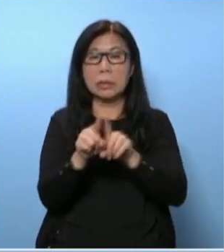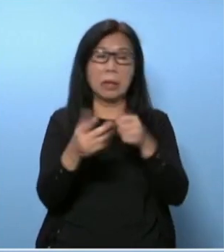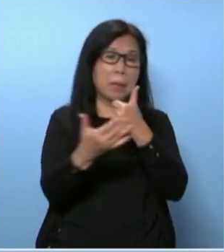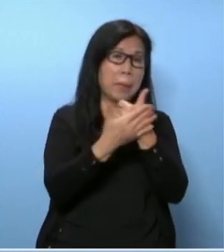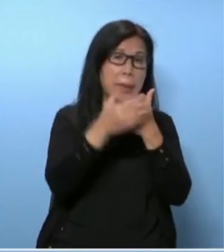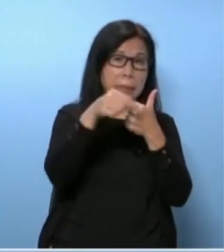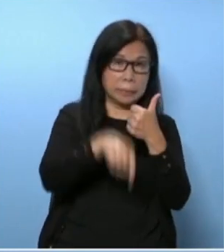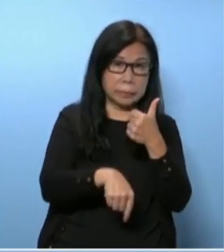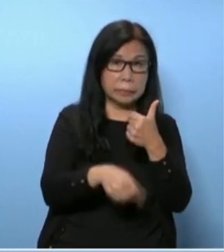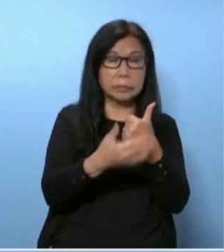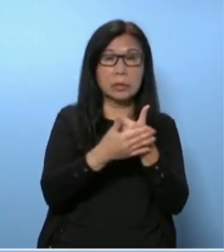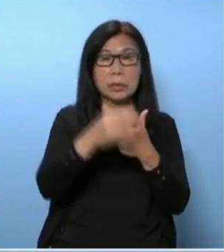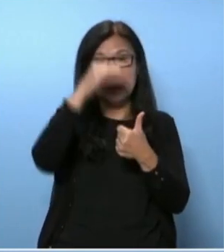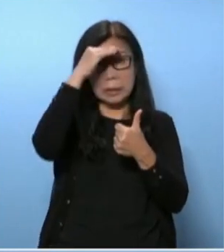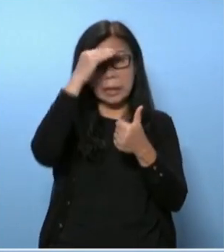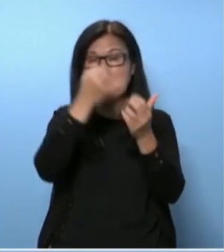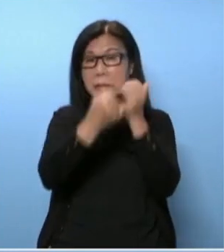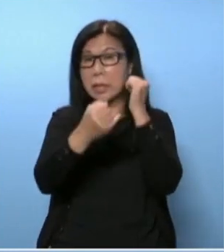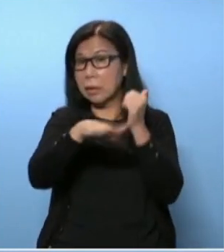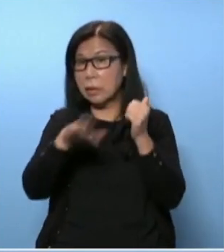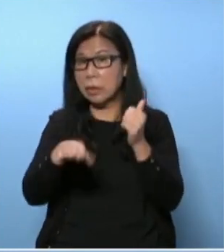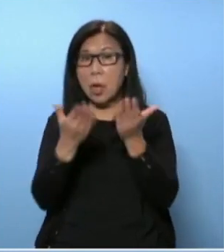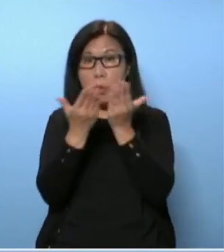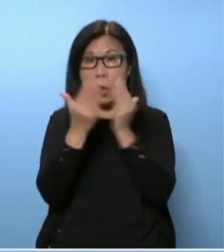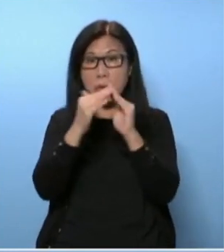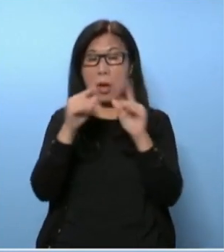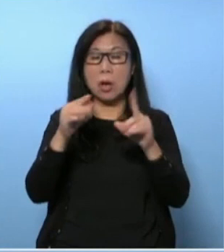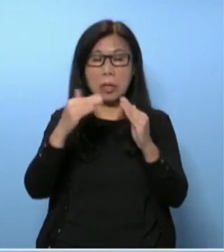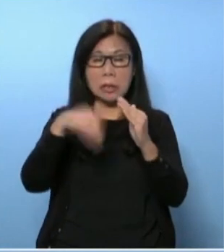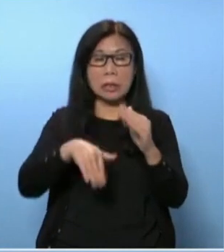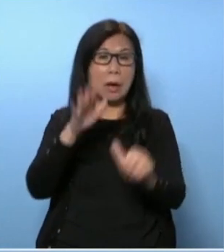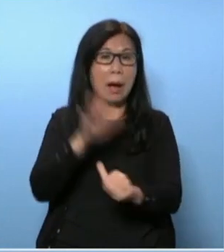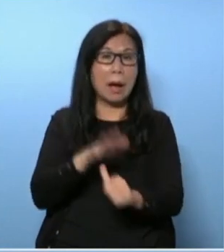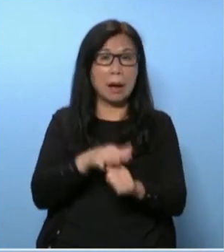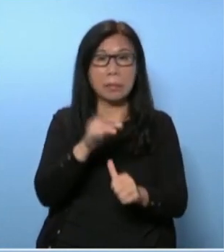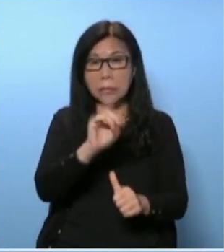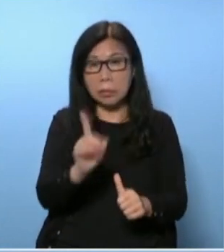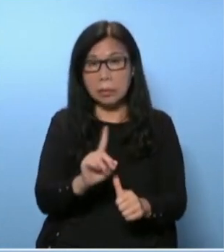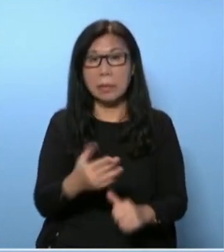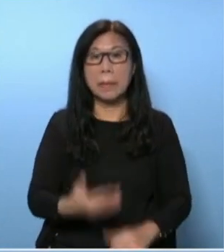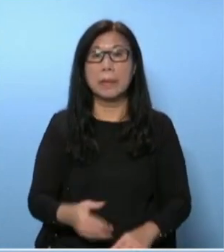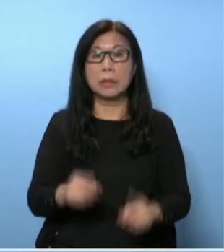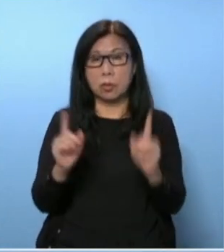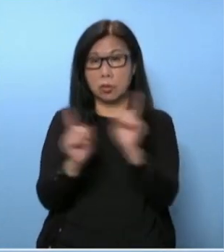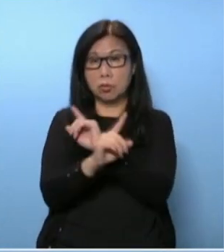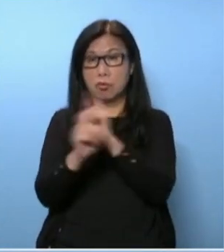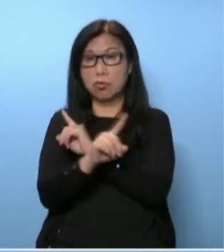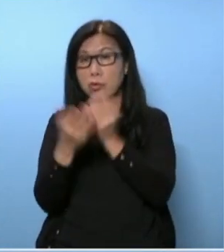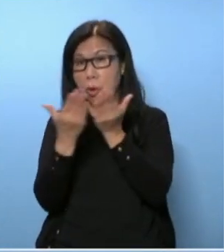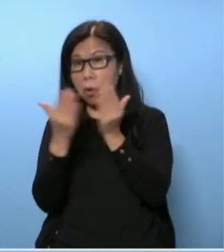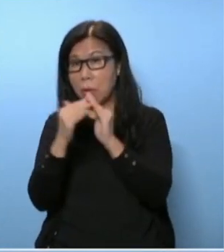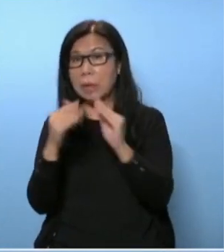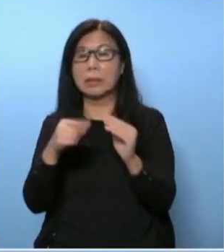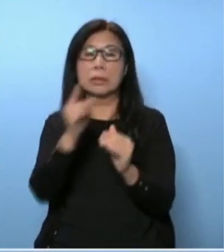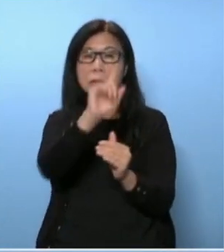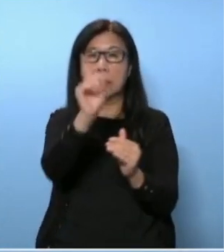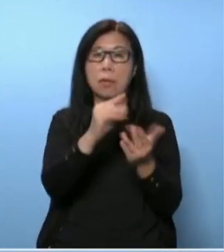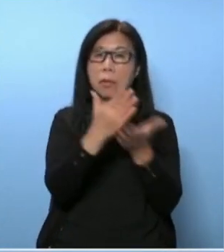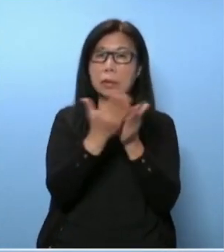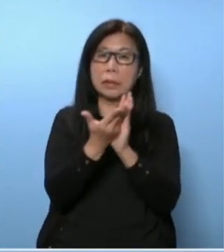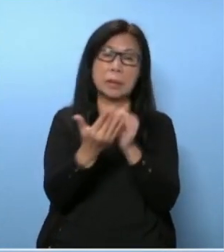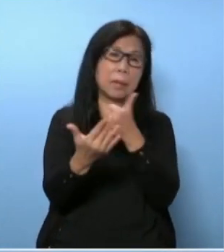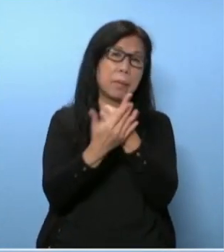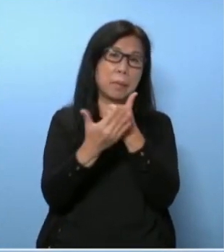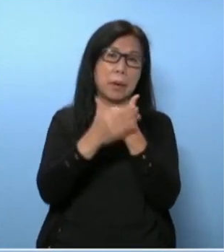一啲嘅警察子弟，如果喺學校入邊受到欺凌係點樣咧？有冇需要係轉換學校咧？或者其他呢啲嘅協